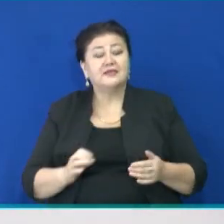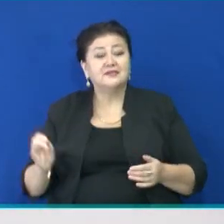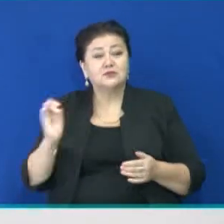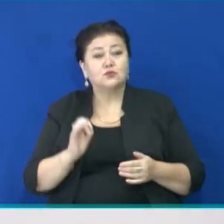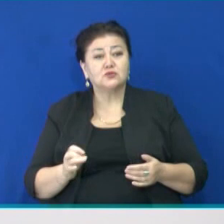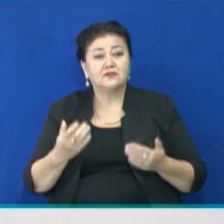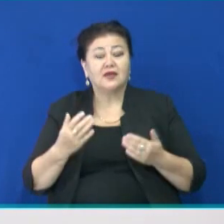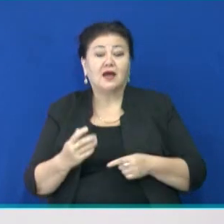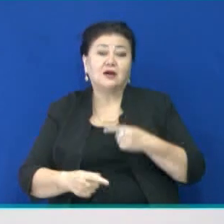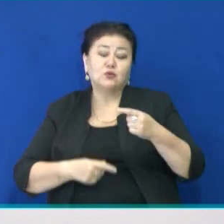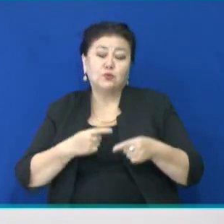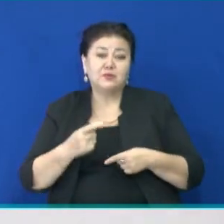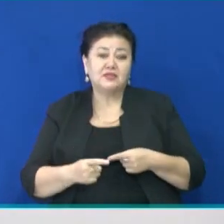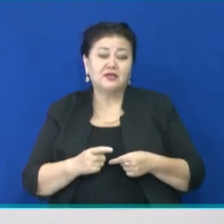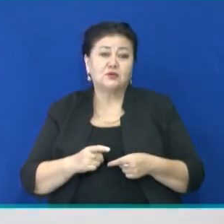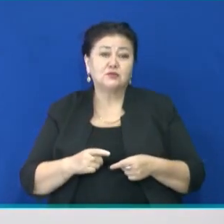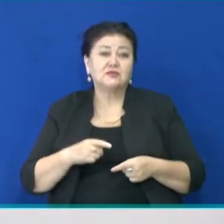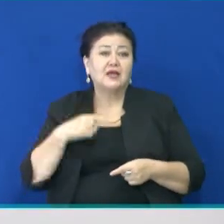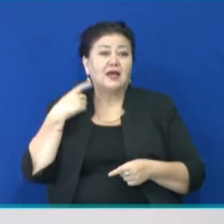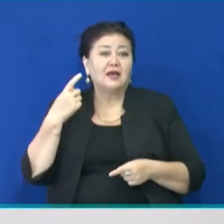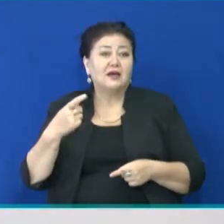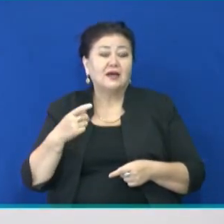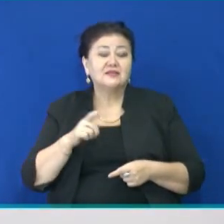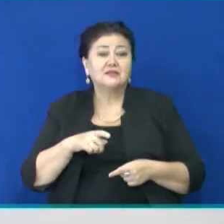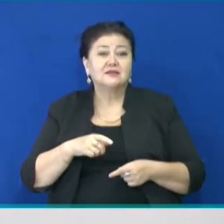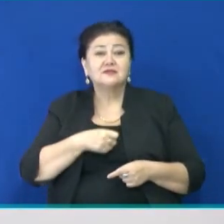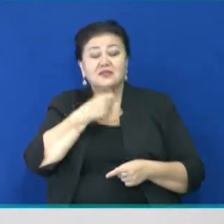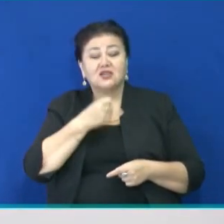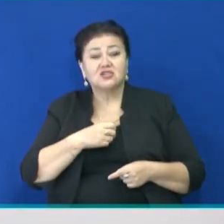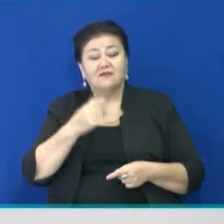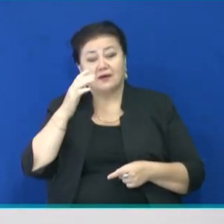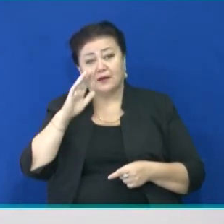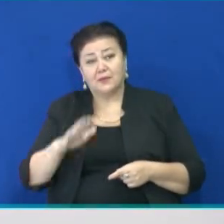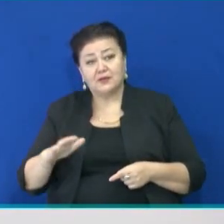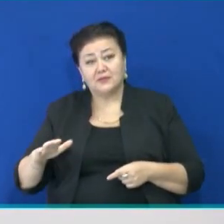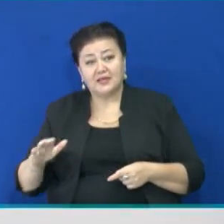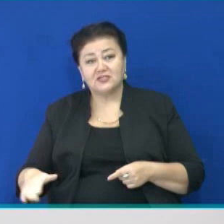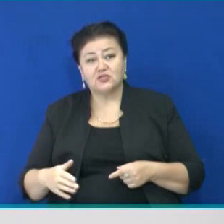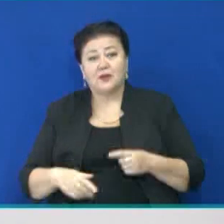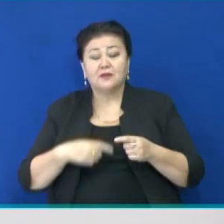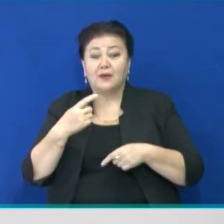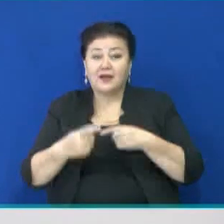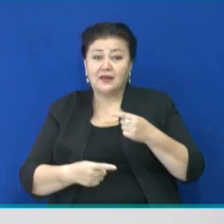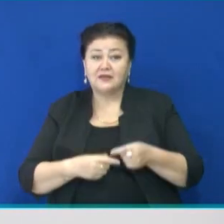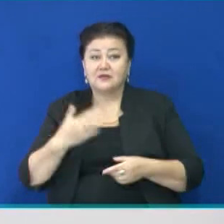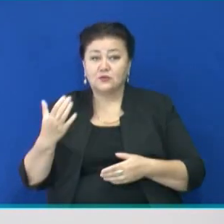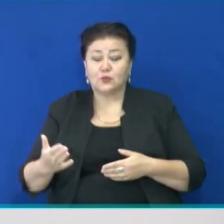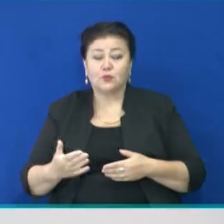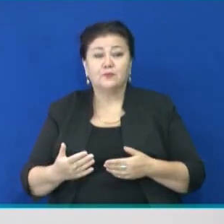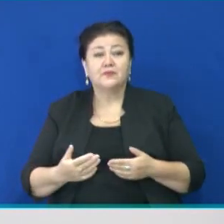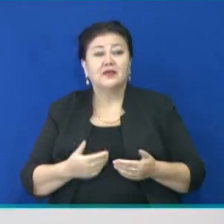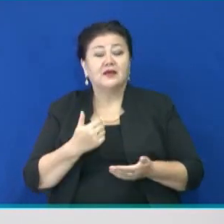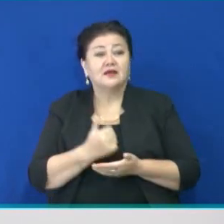түрі атадан балаға және заманнан заманға ұласып келе жатқан мәдени мұрамыз. Жиын барысында облыс басшысы алдағы